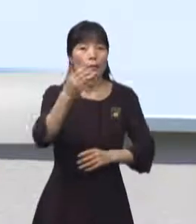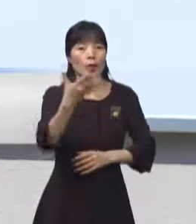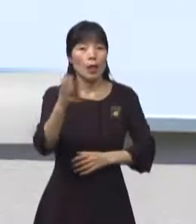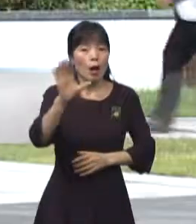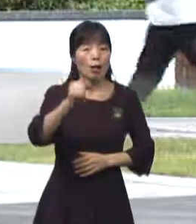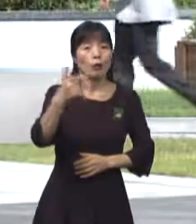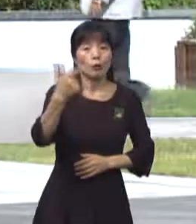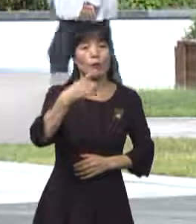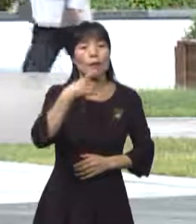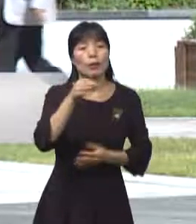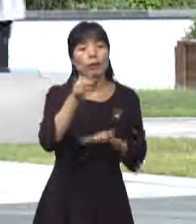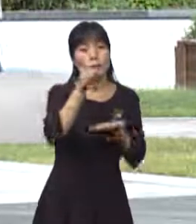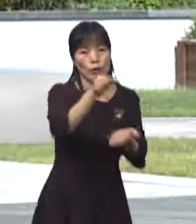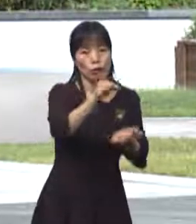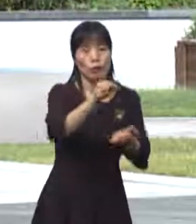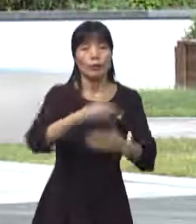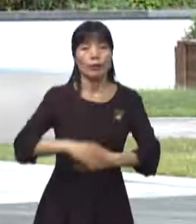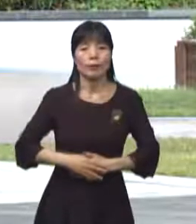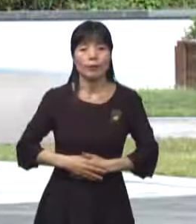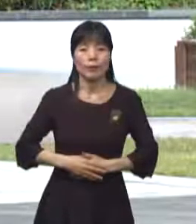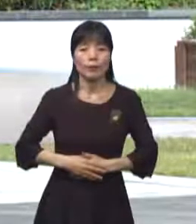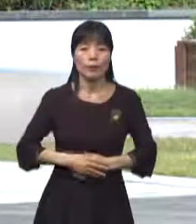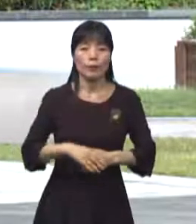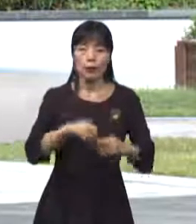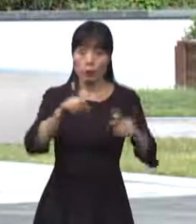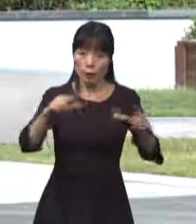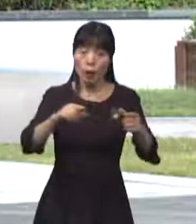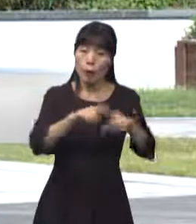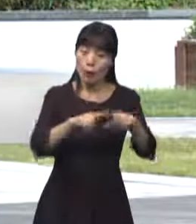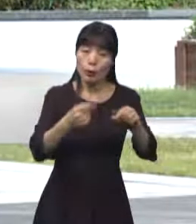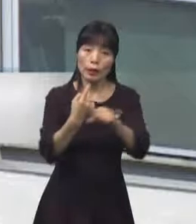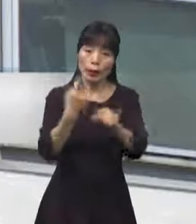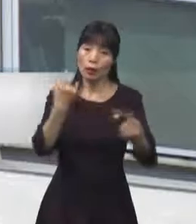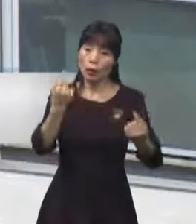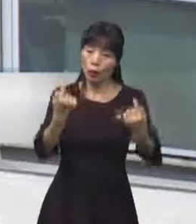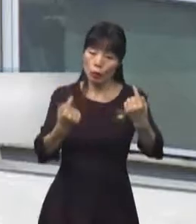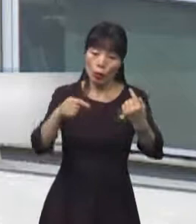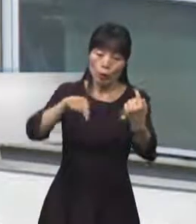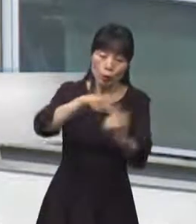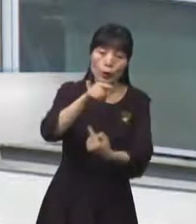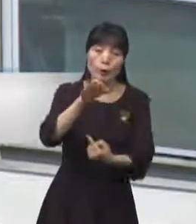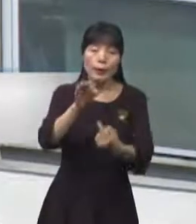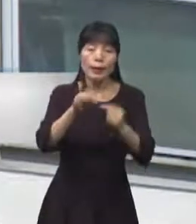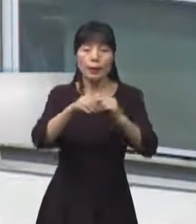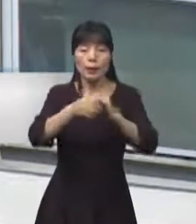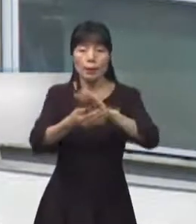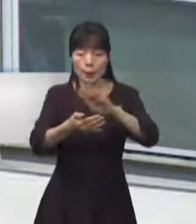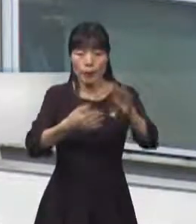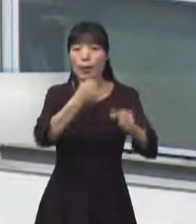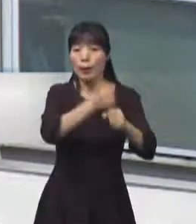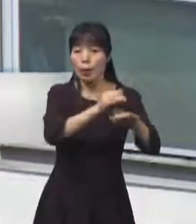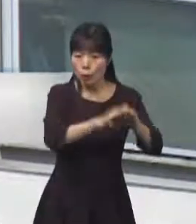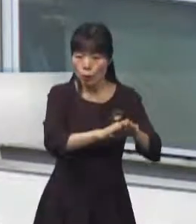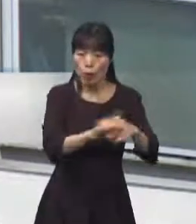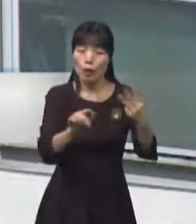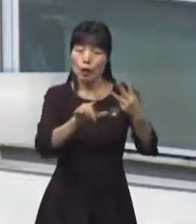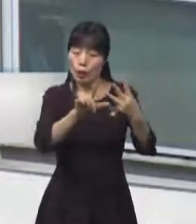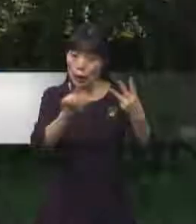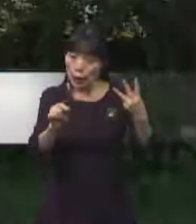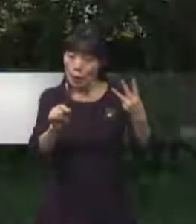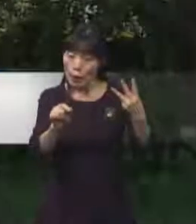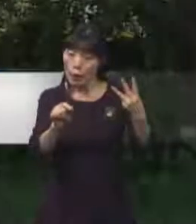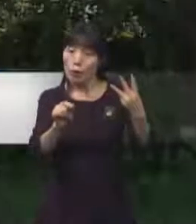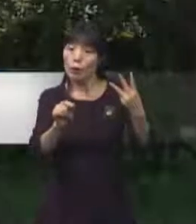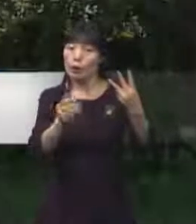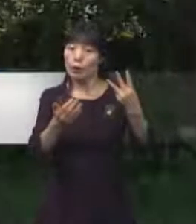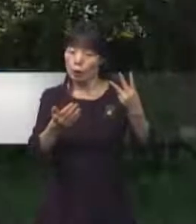지원하게 됐습니다 이들 기관은 보통 전년도에 운영비 예산을 미리 편성해 3월 이전에 학교측의 미리 지원